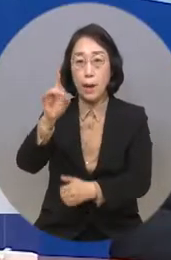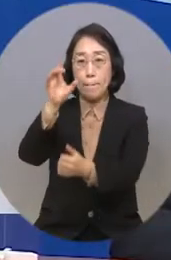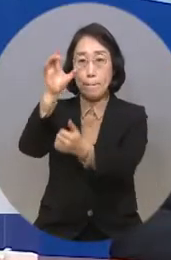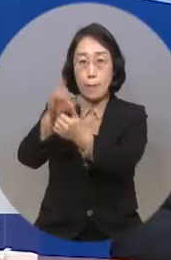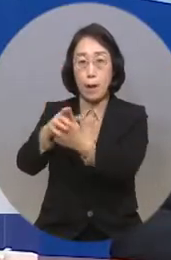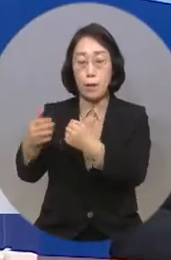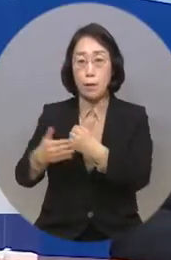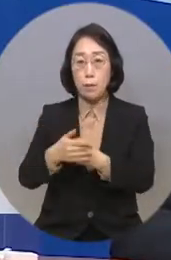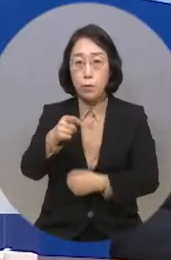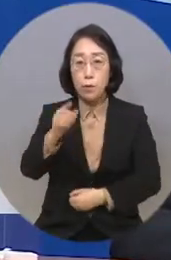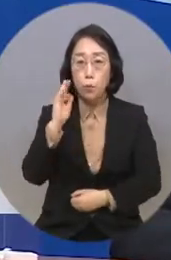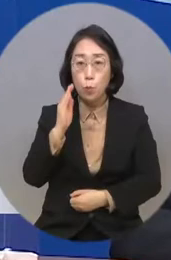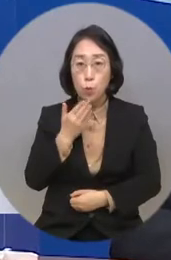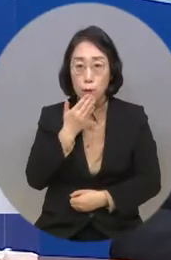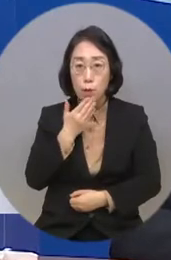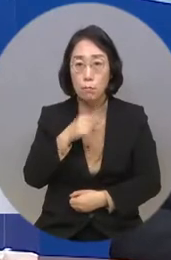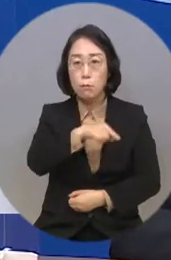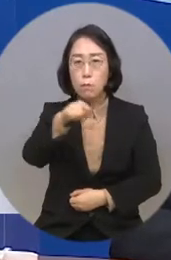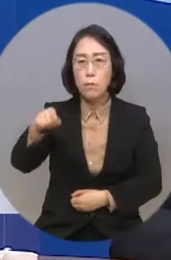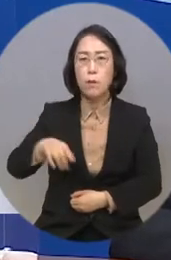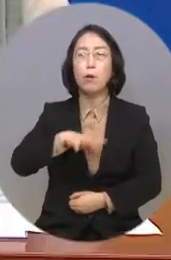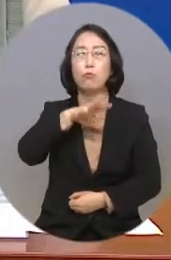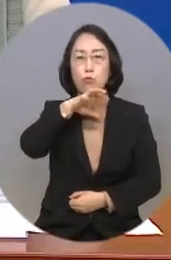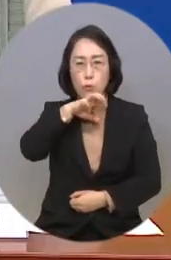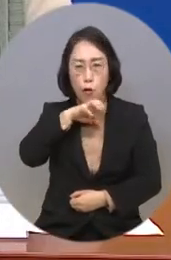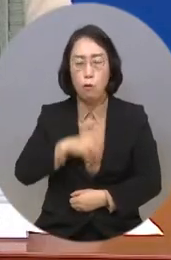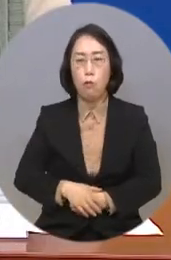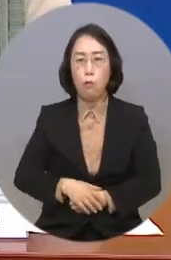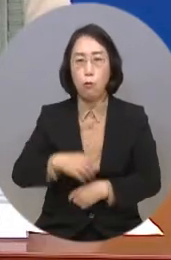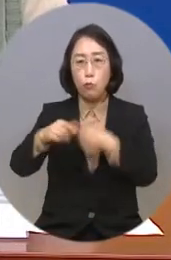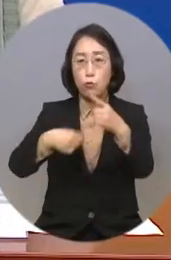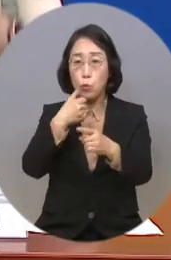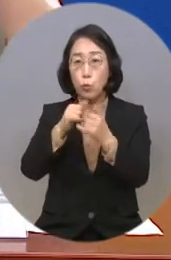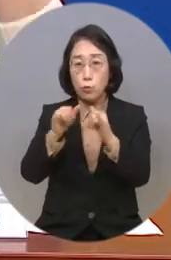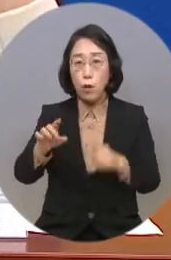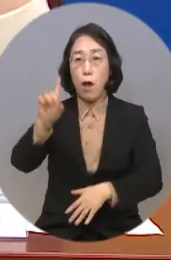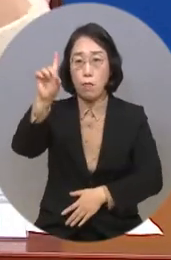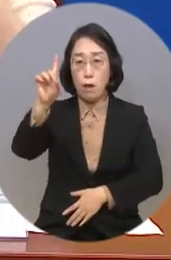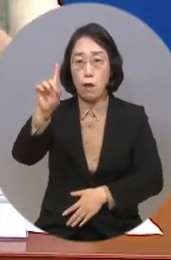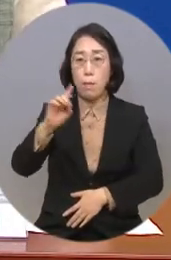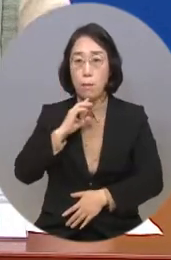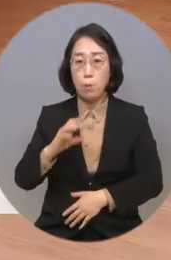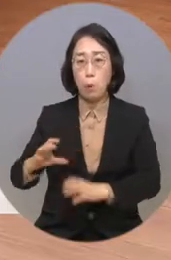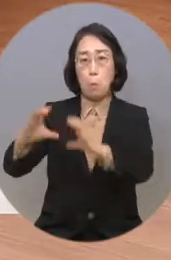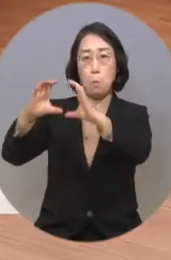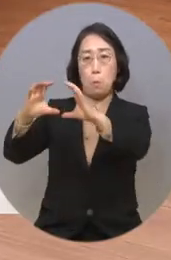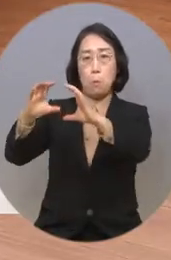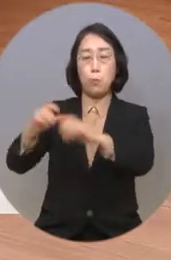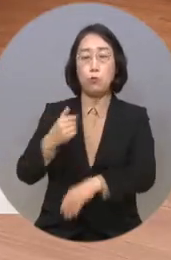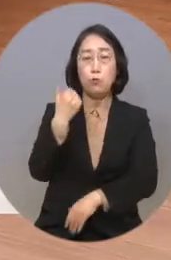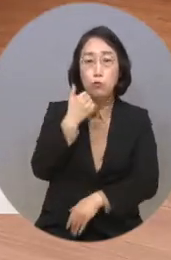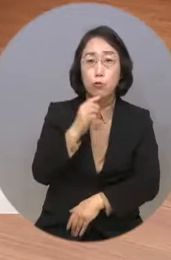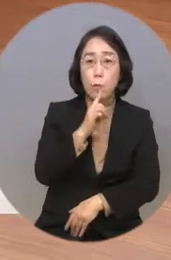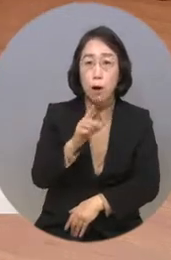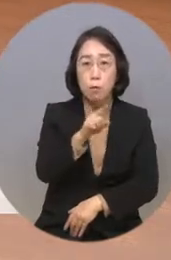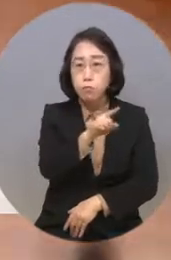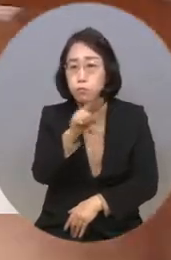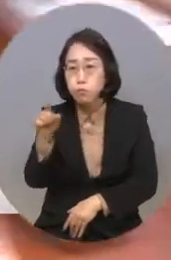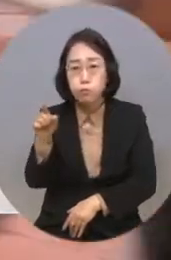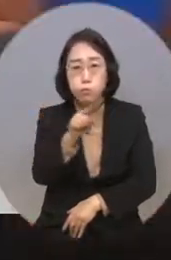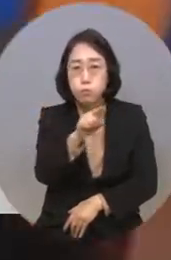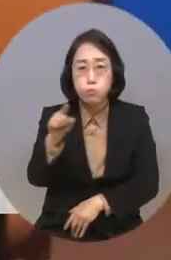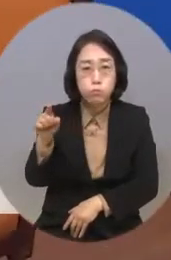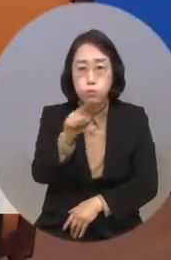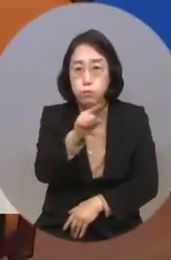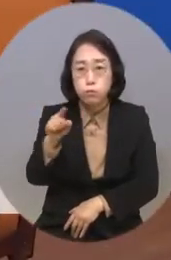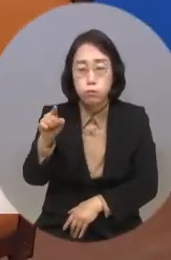청각장애인들의 원성이 높습니다. 수어 통역사가 한 명만 배치되면 어떤 후보자의 발언인지 정확히